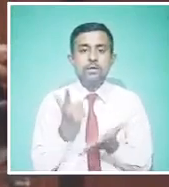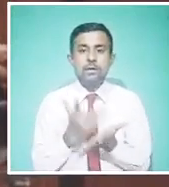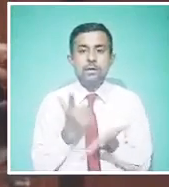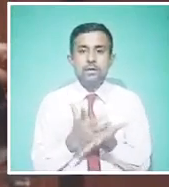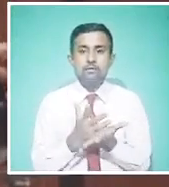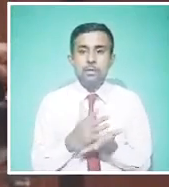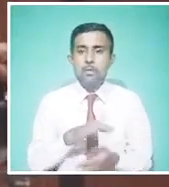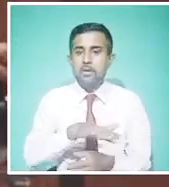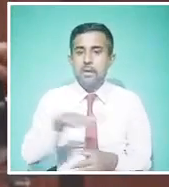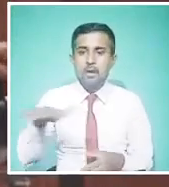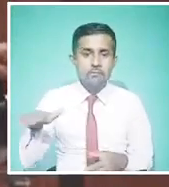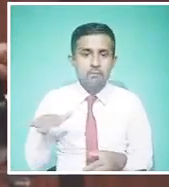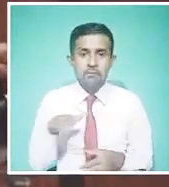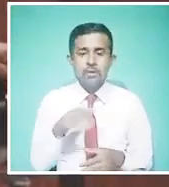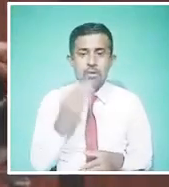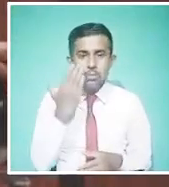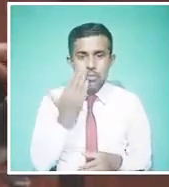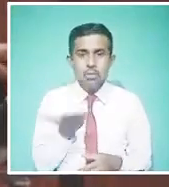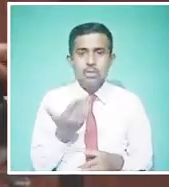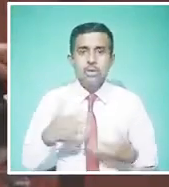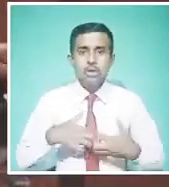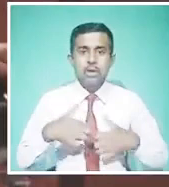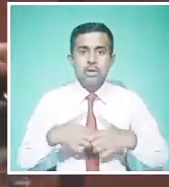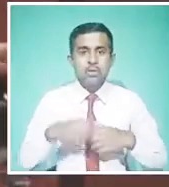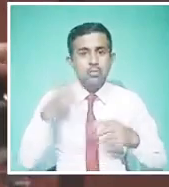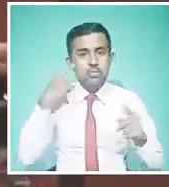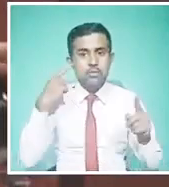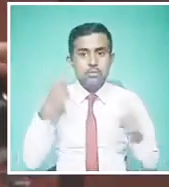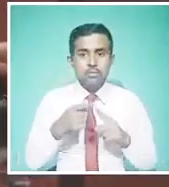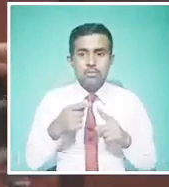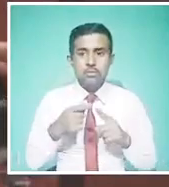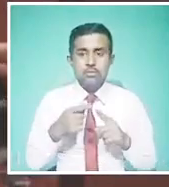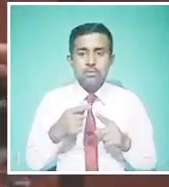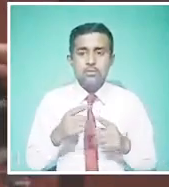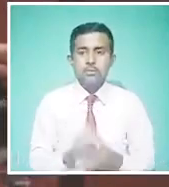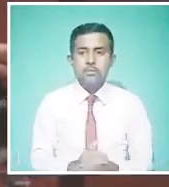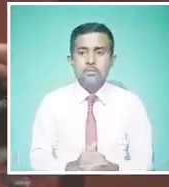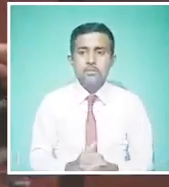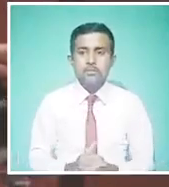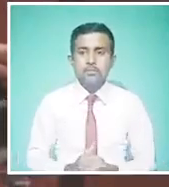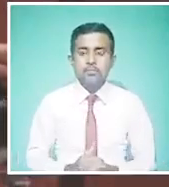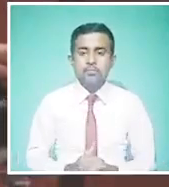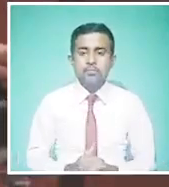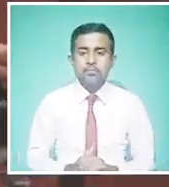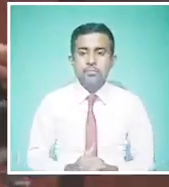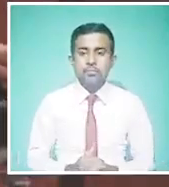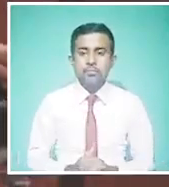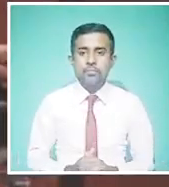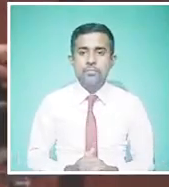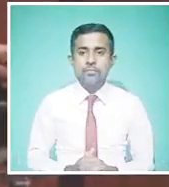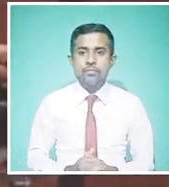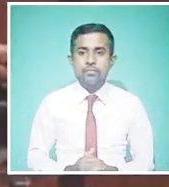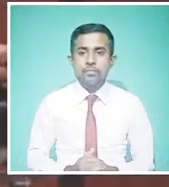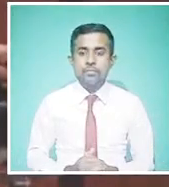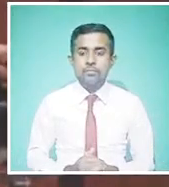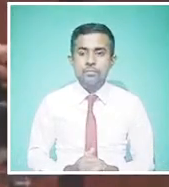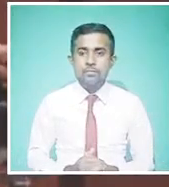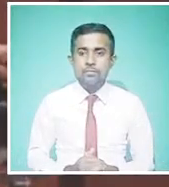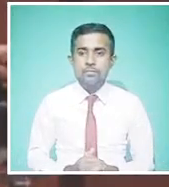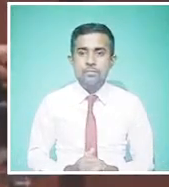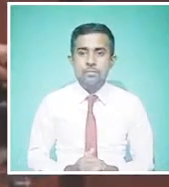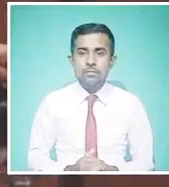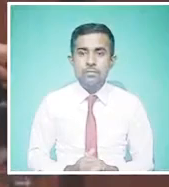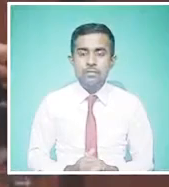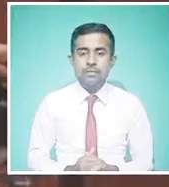நிறைய பிரச்சனைகளே, குறிப்பாக மூன்றில் ஒன்று பகுதியை கொண்ட வடக்கு கிழக்கிலே நீர்வளங்களை, நீர்